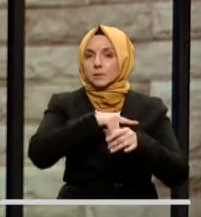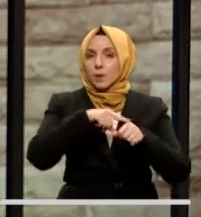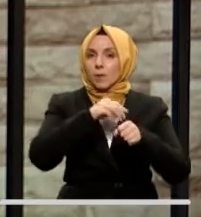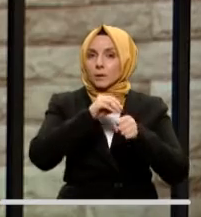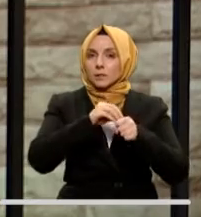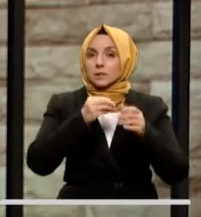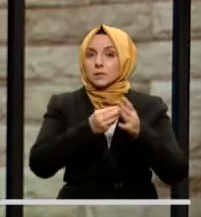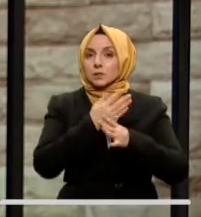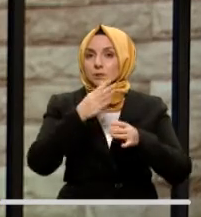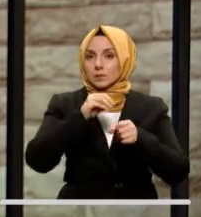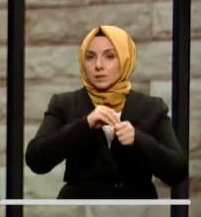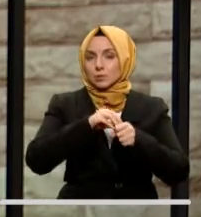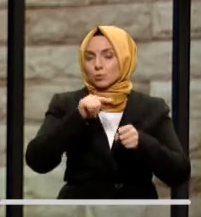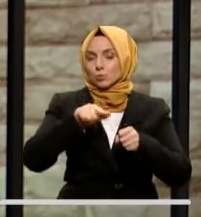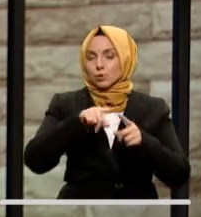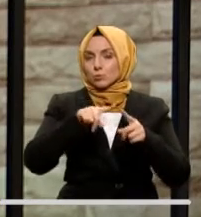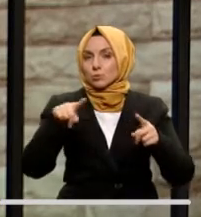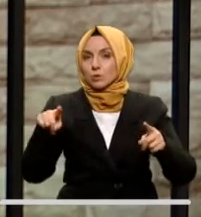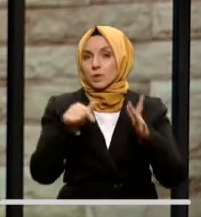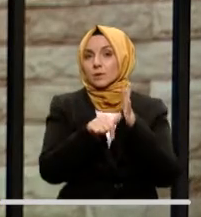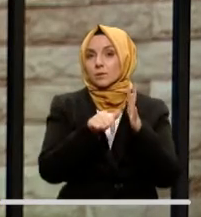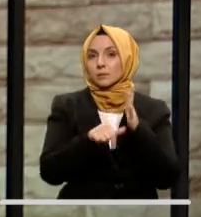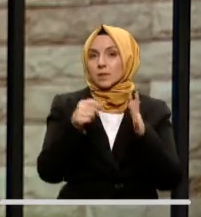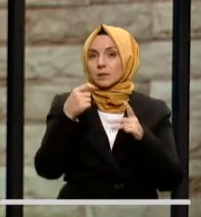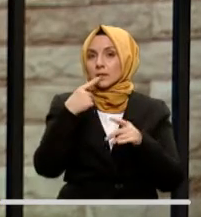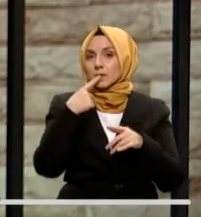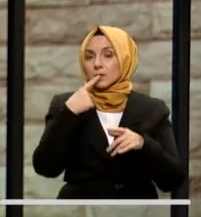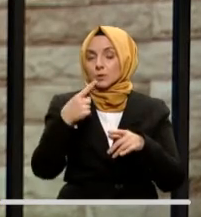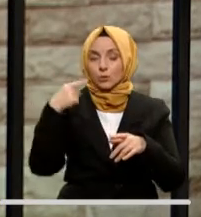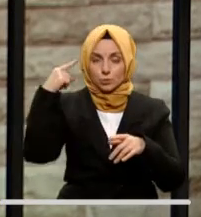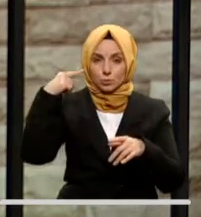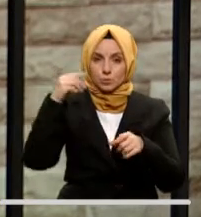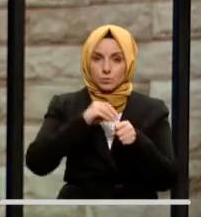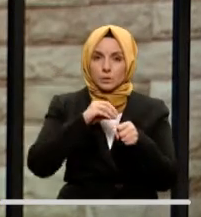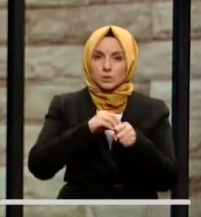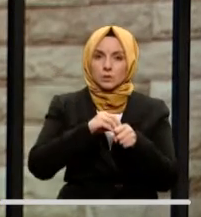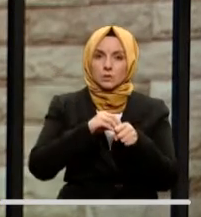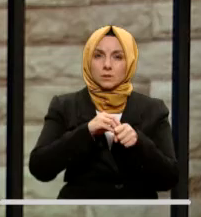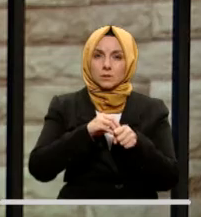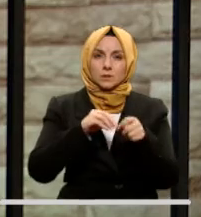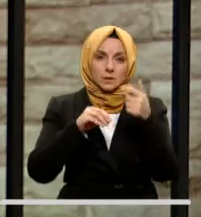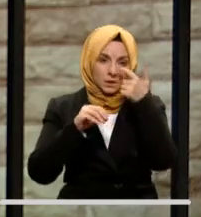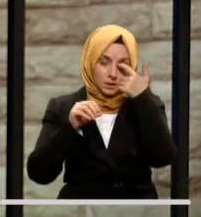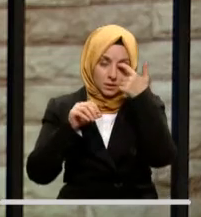takvimlerden saydığımızda bizim şu anda on bir tane süreli yayınımız var başkanlığımızın